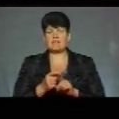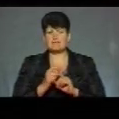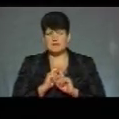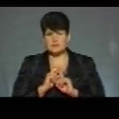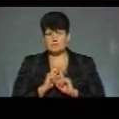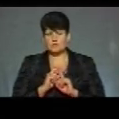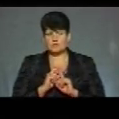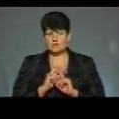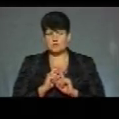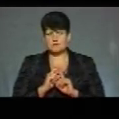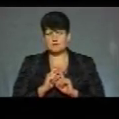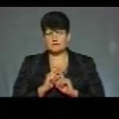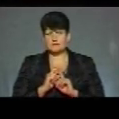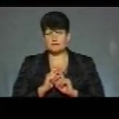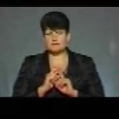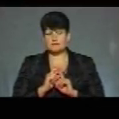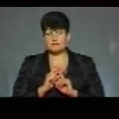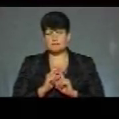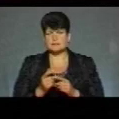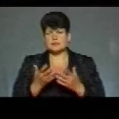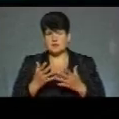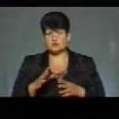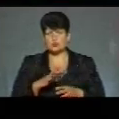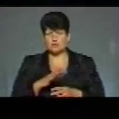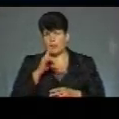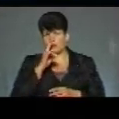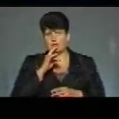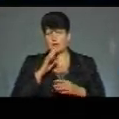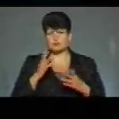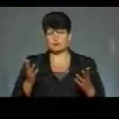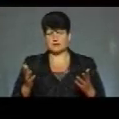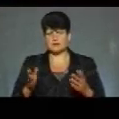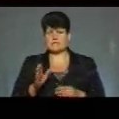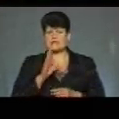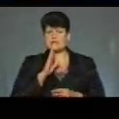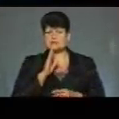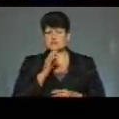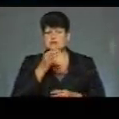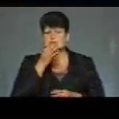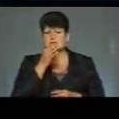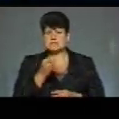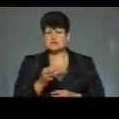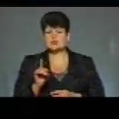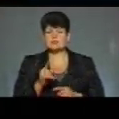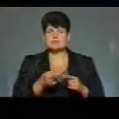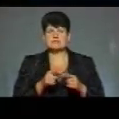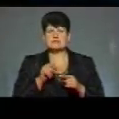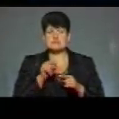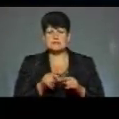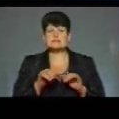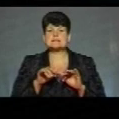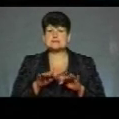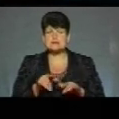Відповідь, звісно, була такою не розуміти. От дівчина сказала, що цей захід